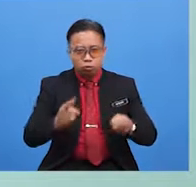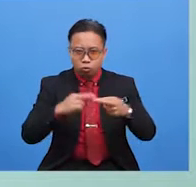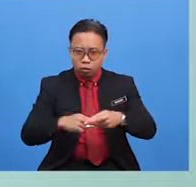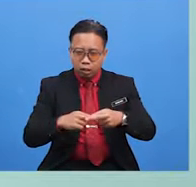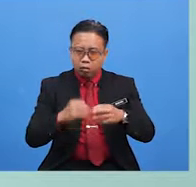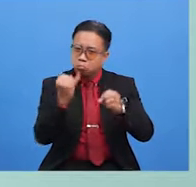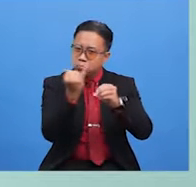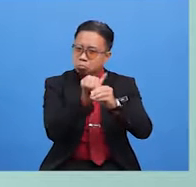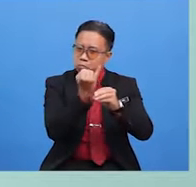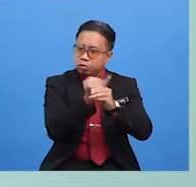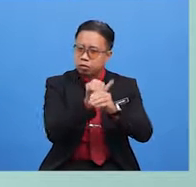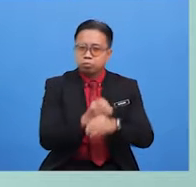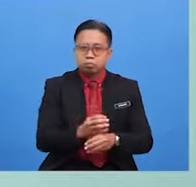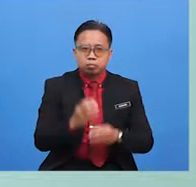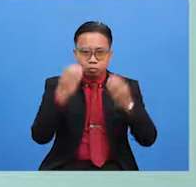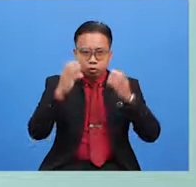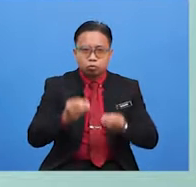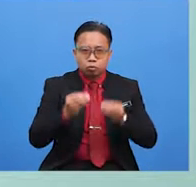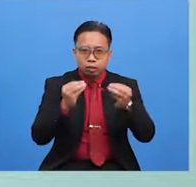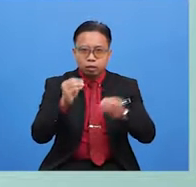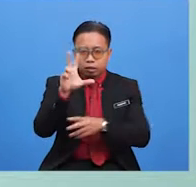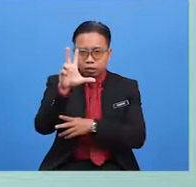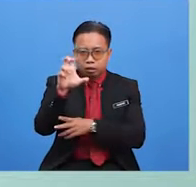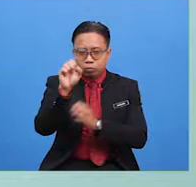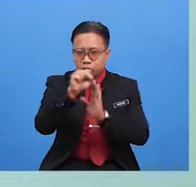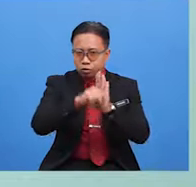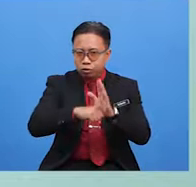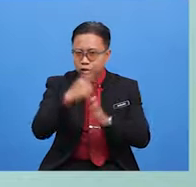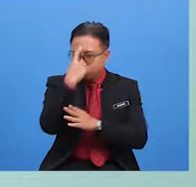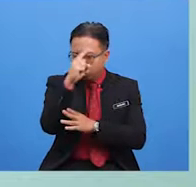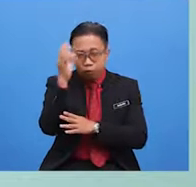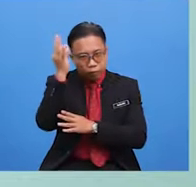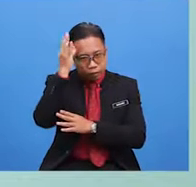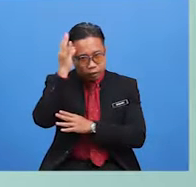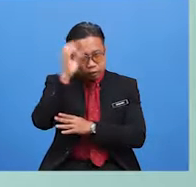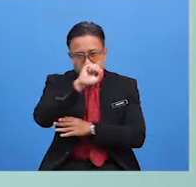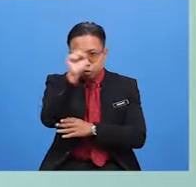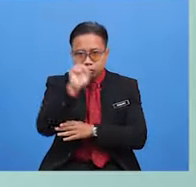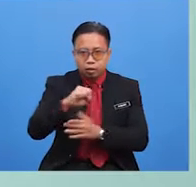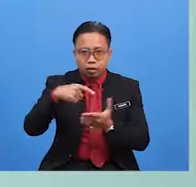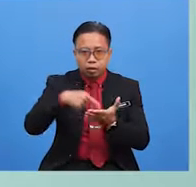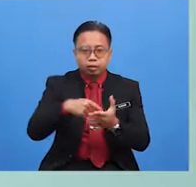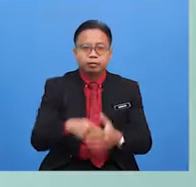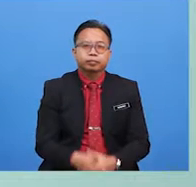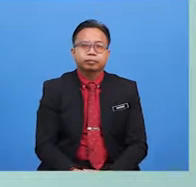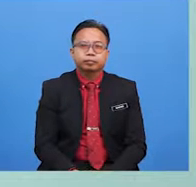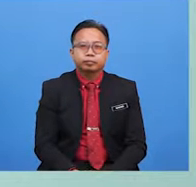luang? Cikgu bagi masa 30 saat untuk berfikir tentang soalan ini.